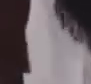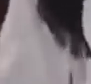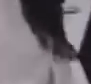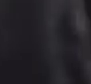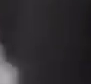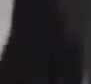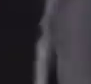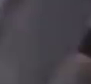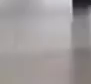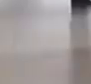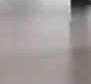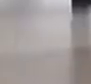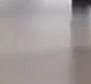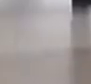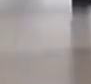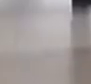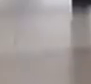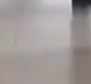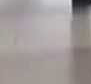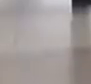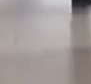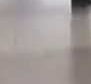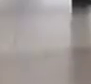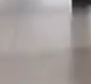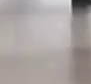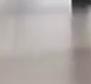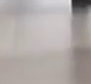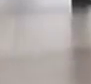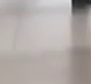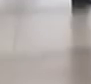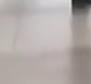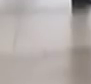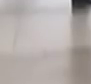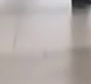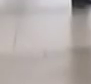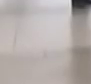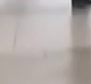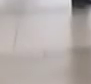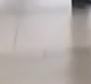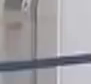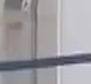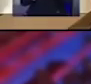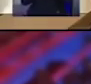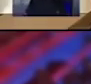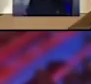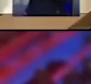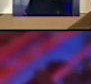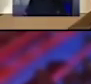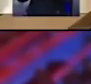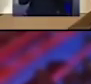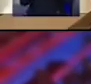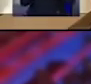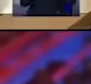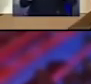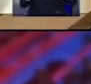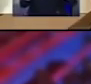milliards de dollars. Oui, il dit que le flaha, j'ai 24 milliards de dollars. Où est-ce qu'on a les 24 milliards de dollars et j'ai besoin d'un flaha? Où est-ce qu'on a? Où est-ce qu'on a, c'est dit?